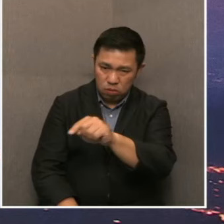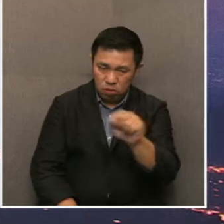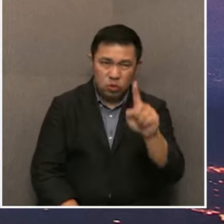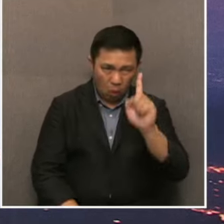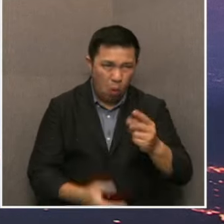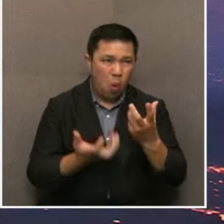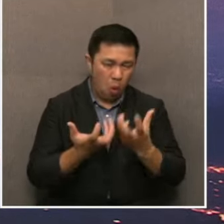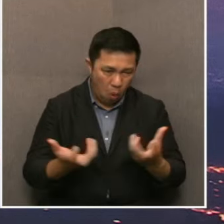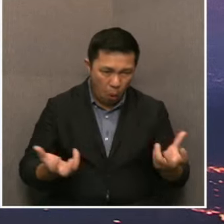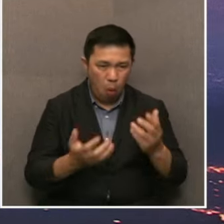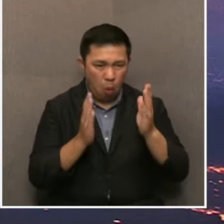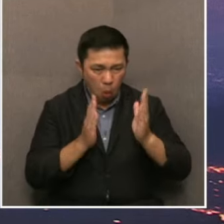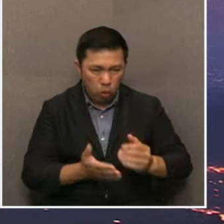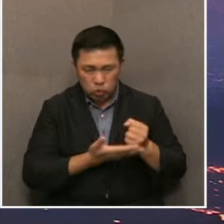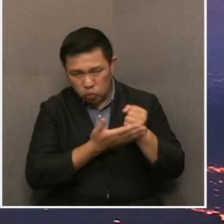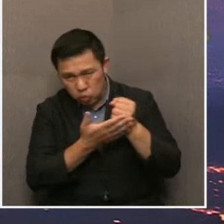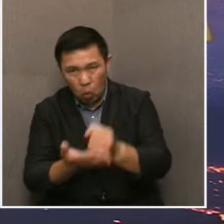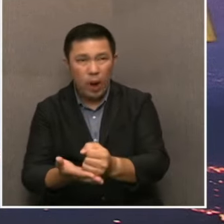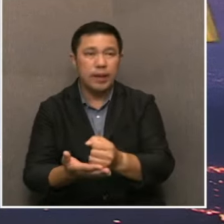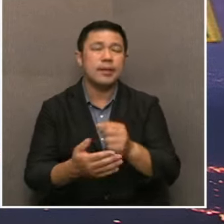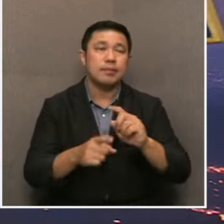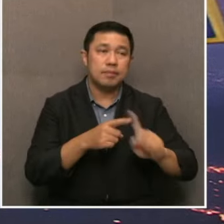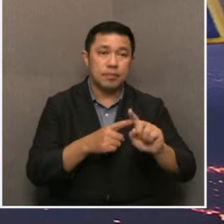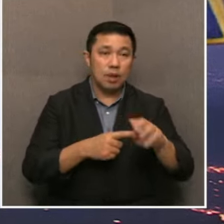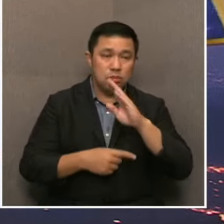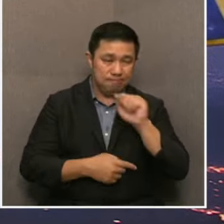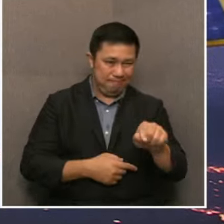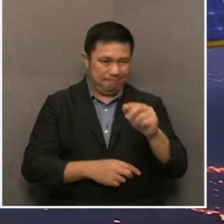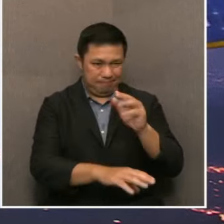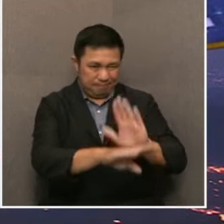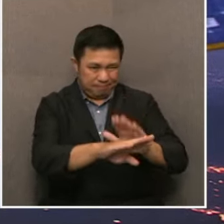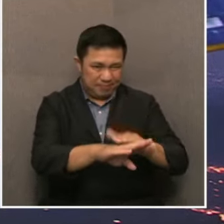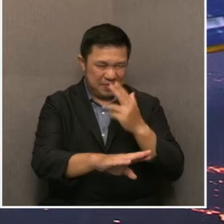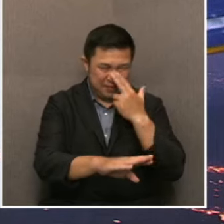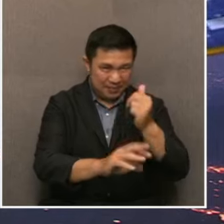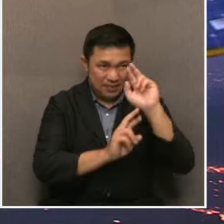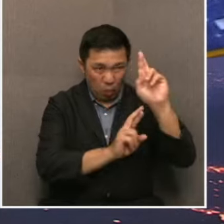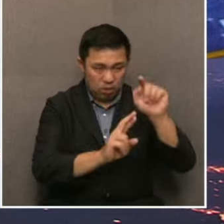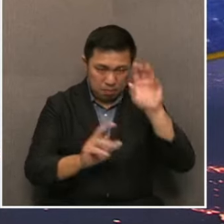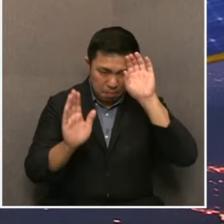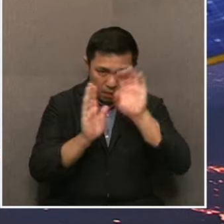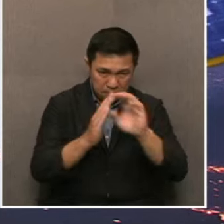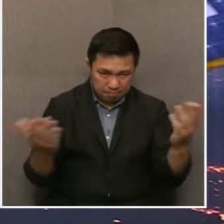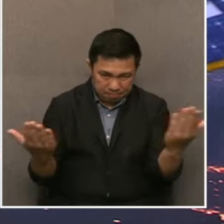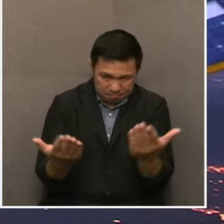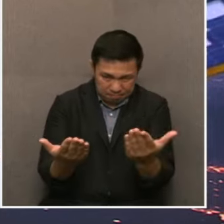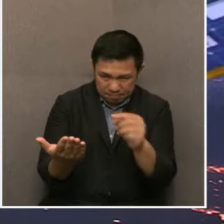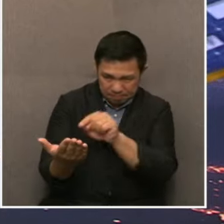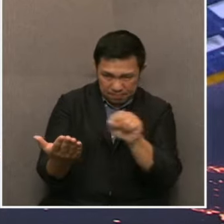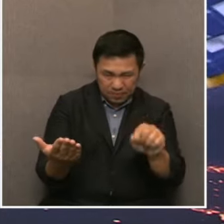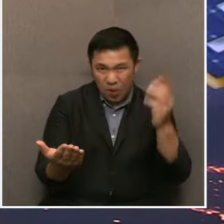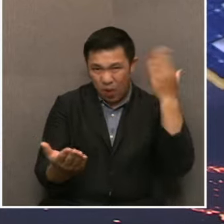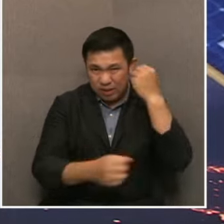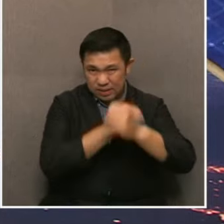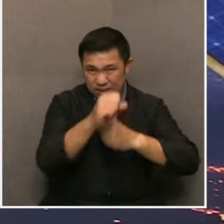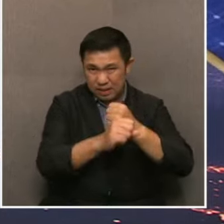ส่งสหพกำลังส่งความช่วยเหลือเข้าไปหรือว่าจุดไหนต้องเฝ้าระวังกันต่อไปหรือแม้กระทั่งเอาภาพมาเปรียบเทียบกับจุดนี้นะครับในช่วง 4